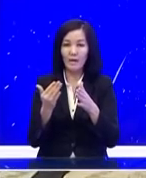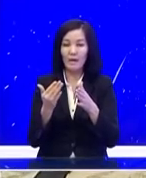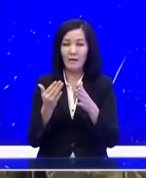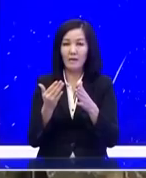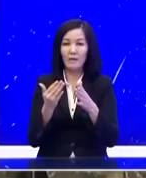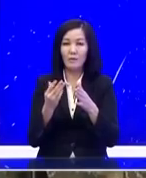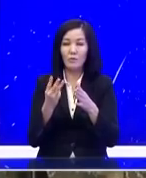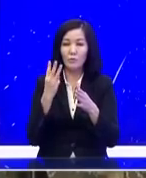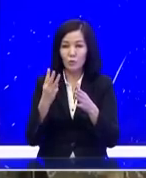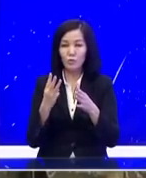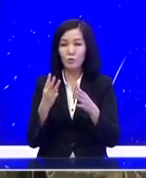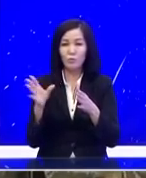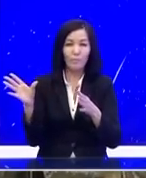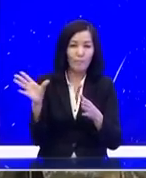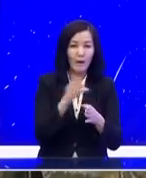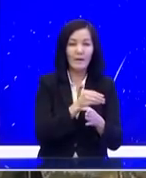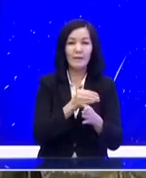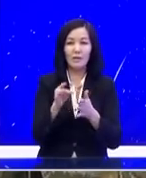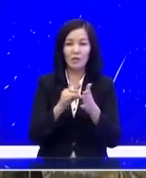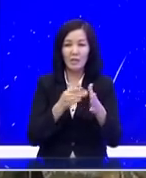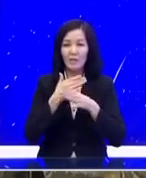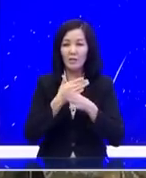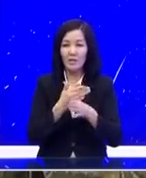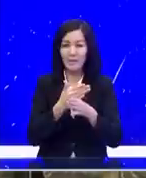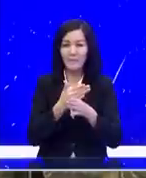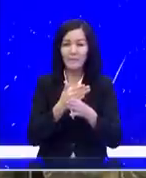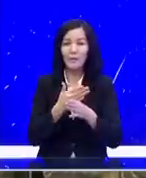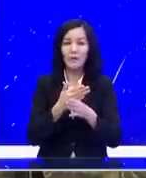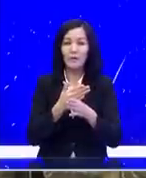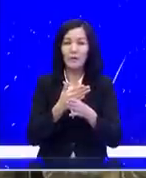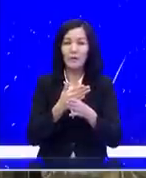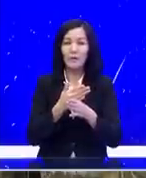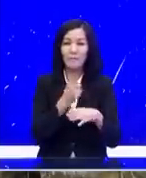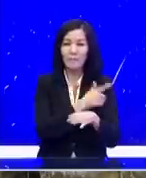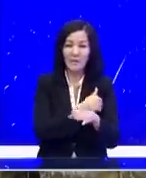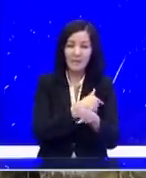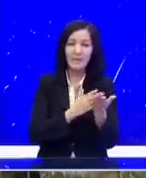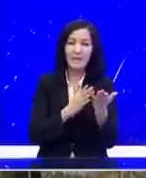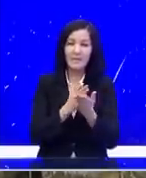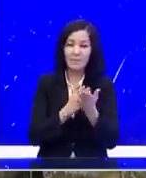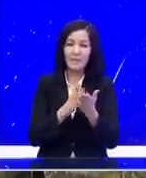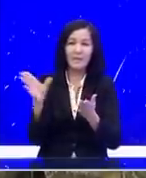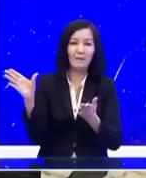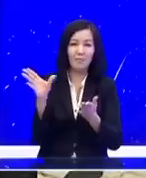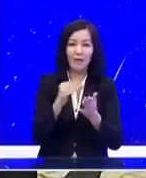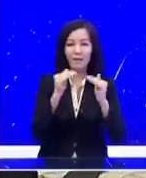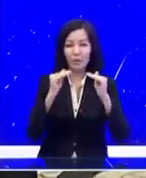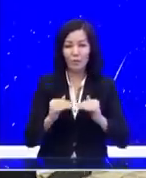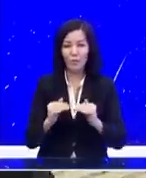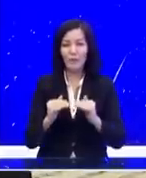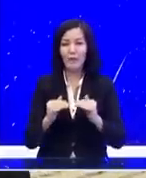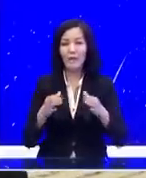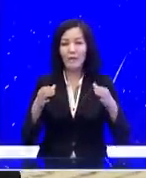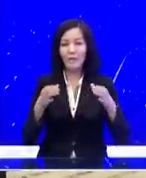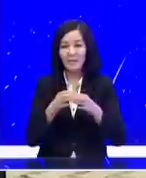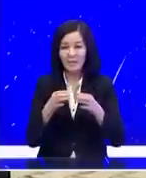азаматтар, үшіншісі жаңағы жедел жәрдем және соған көмекші ретінде жаңағы төменгі